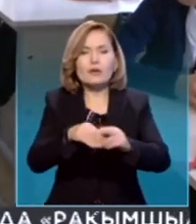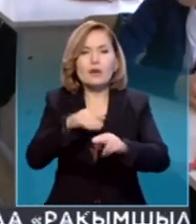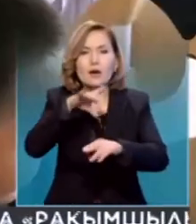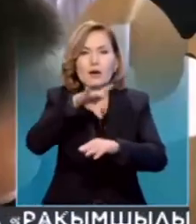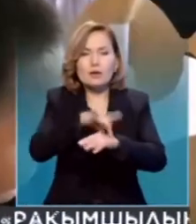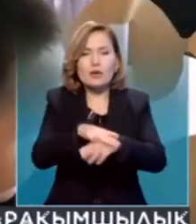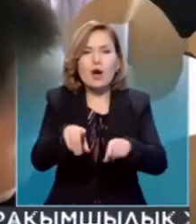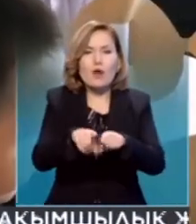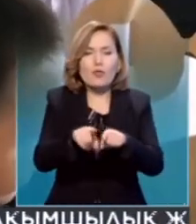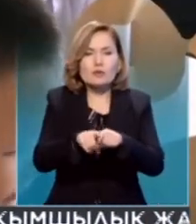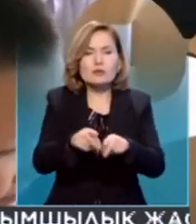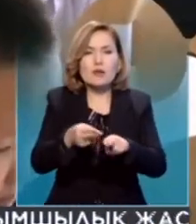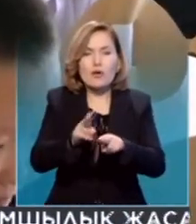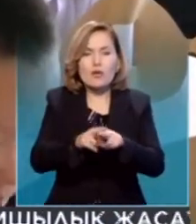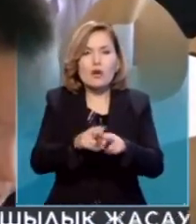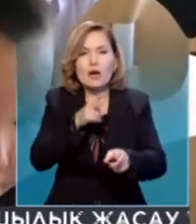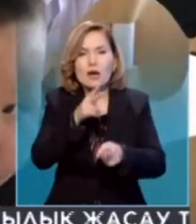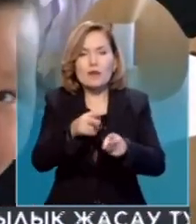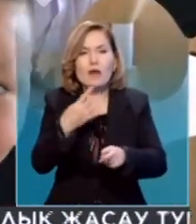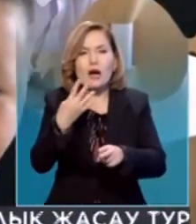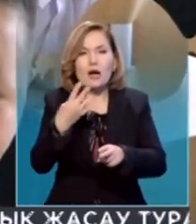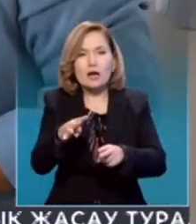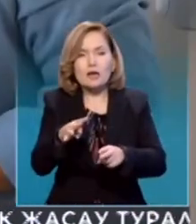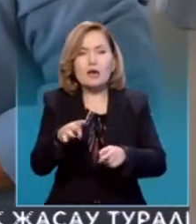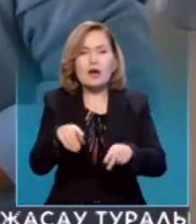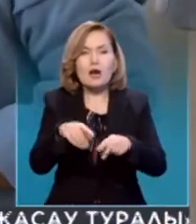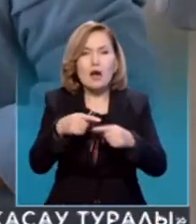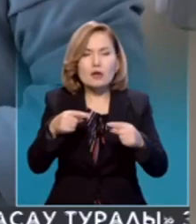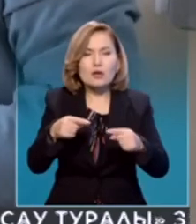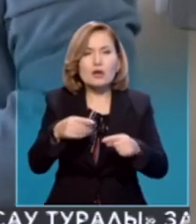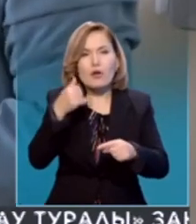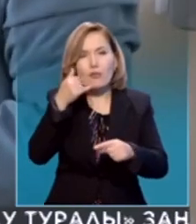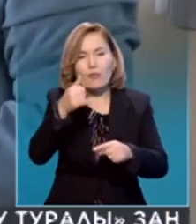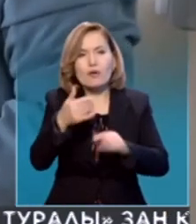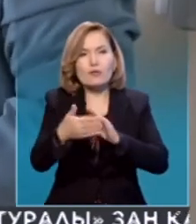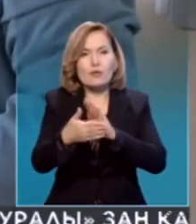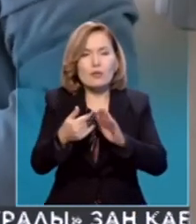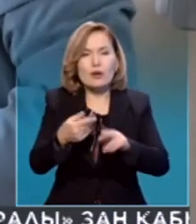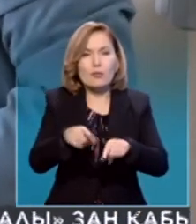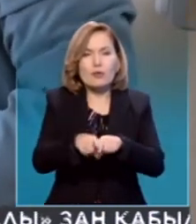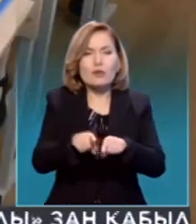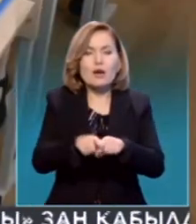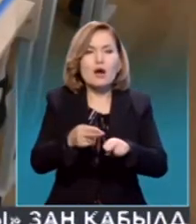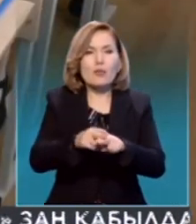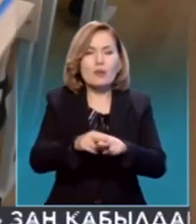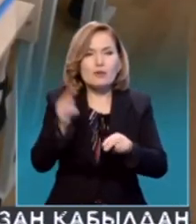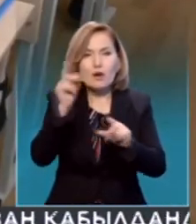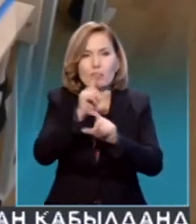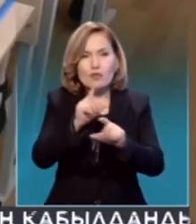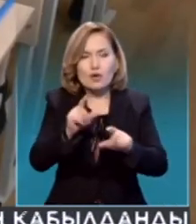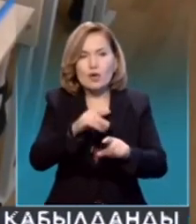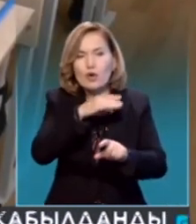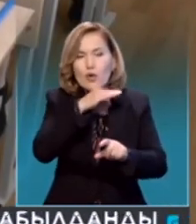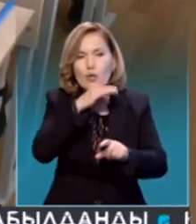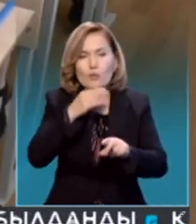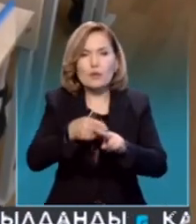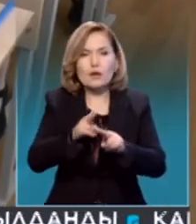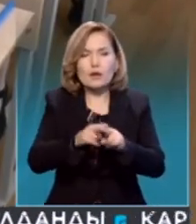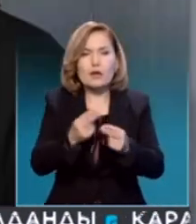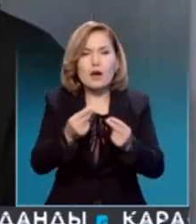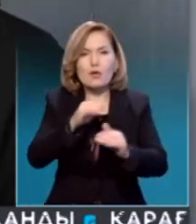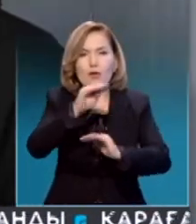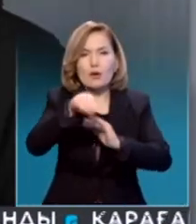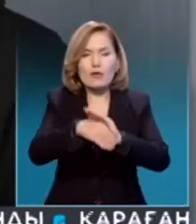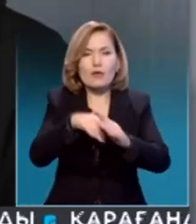орталығына осындай шағыммен 40-тан астам хабарлама түскен. Мұндай фактілерді болдырмау үшін жұмысқа қабылдау рәсімдерін автоматтандыру ұсынылып